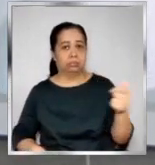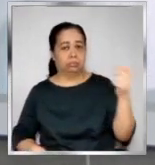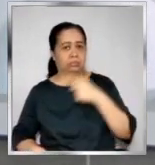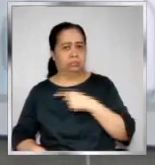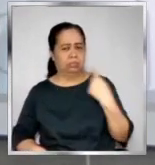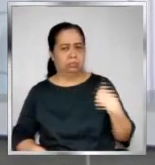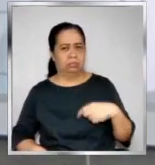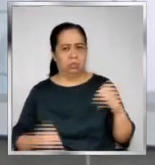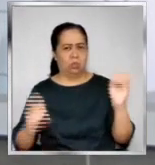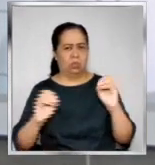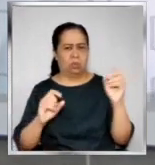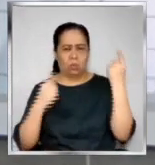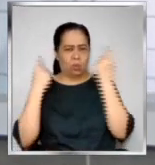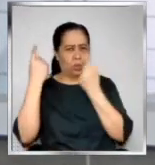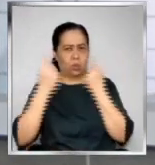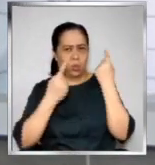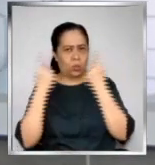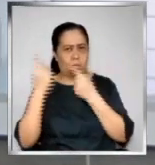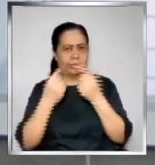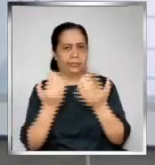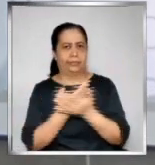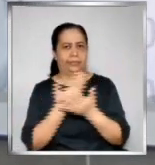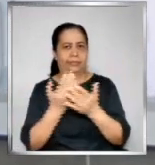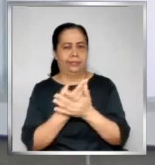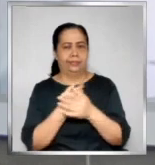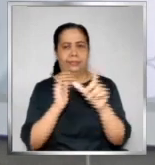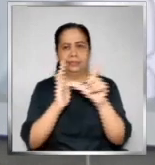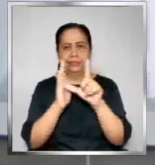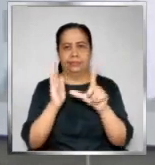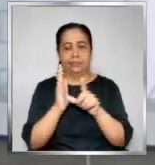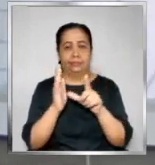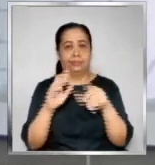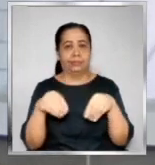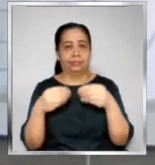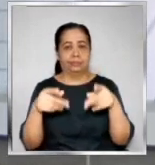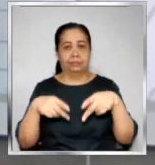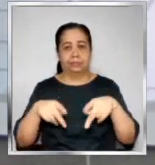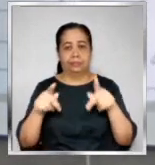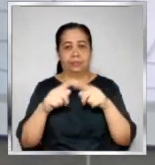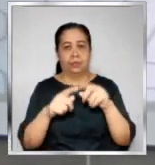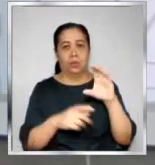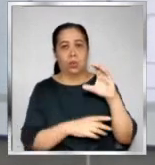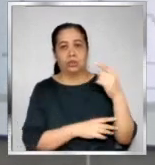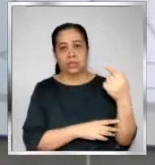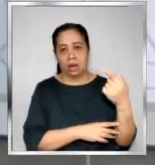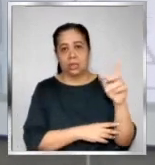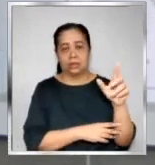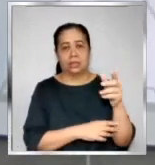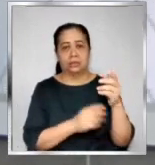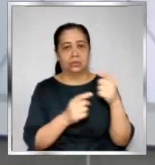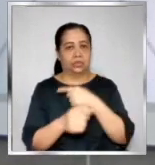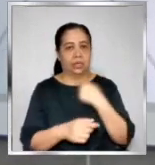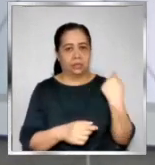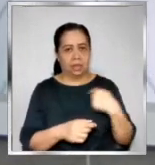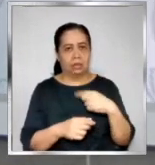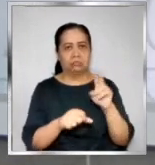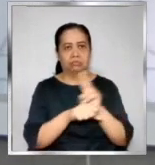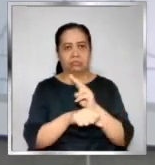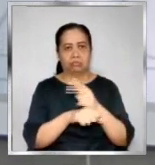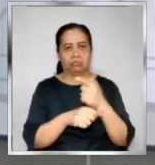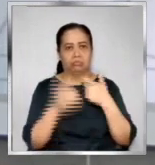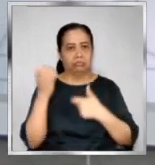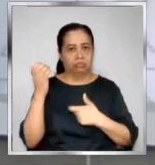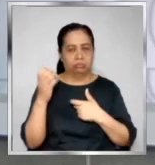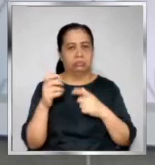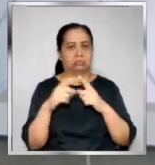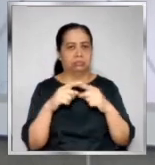dapat ikabahala sa bago nilang batas na nagbibigay permiso sa Coast Guard ng China na gumamit ng armas. Pero taliwas